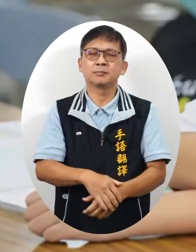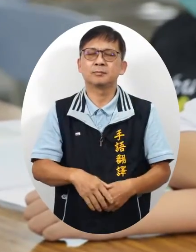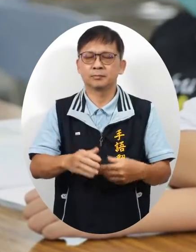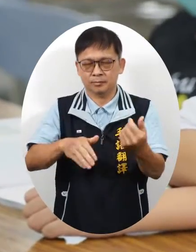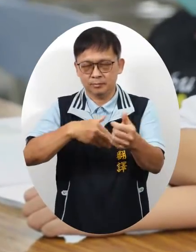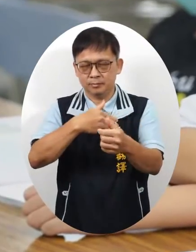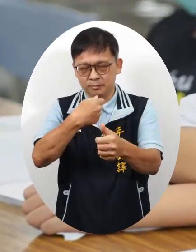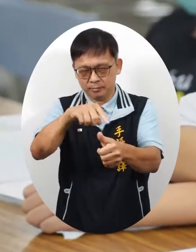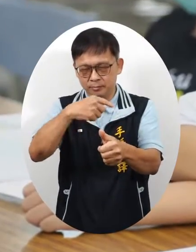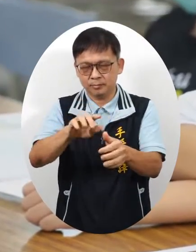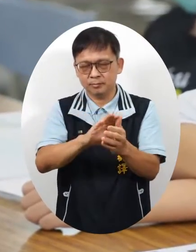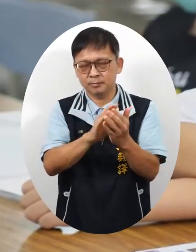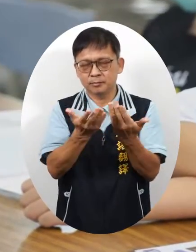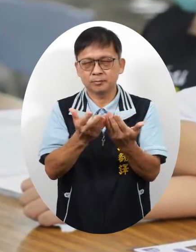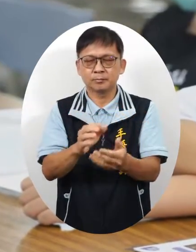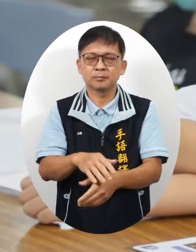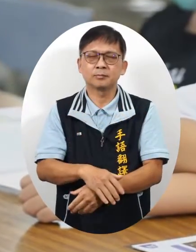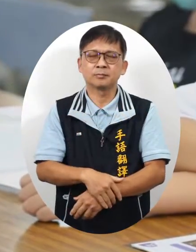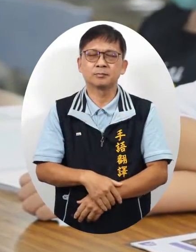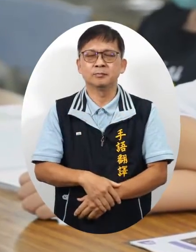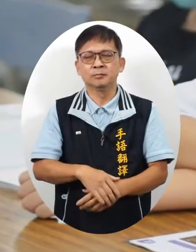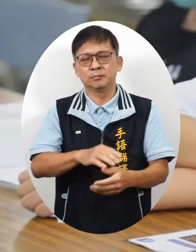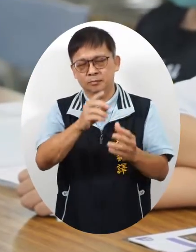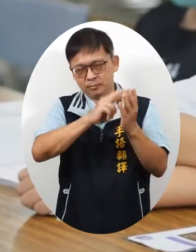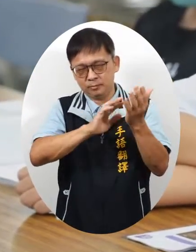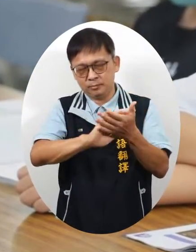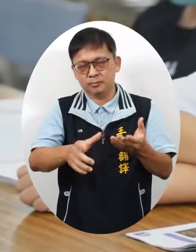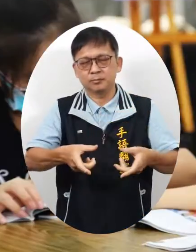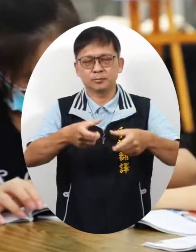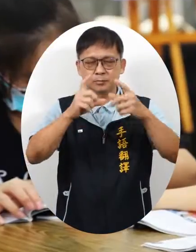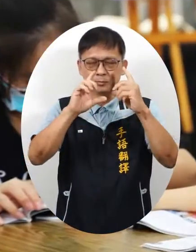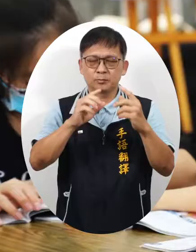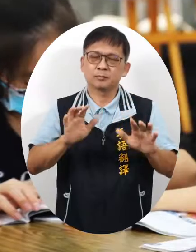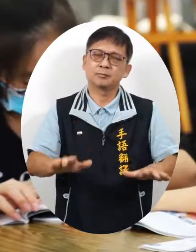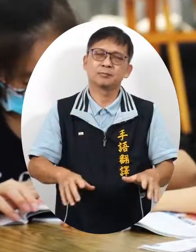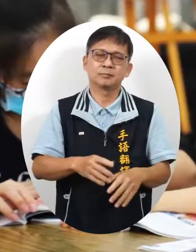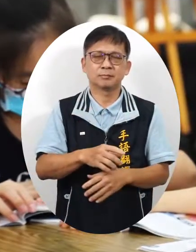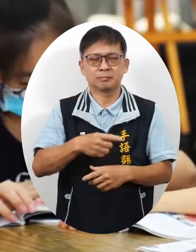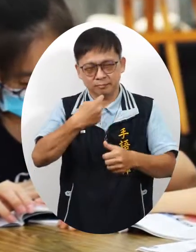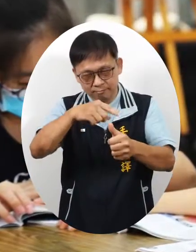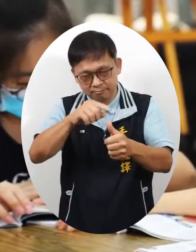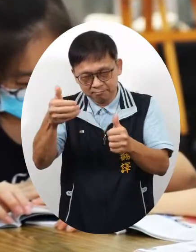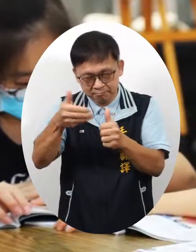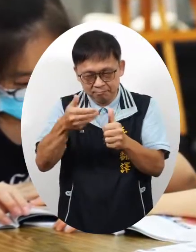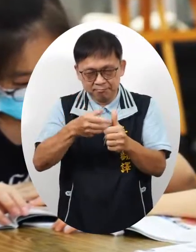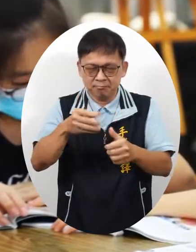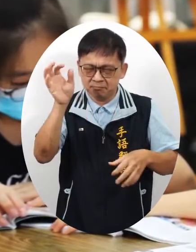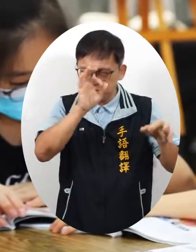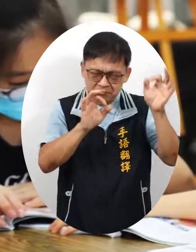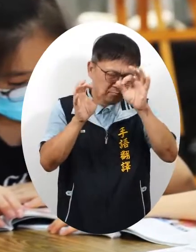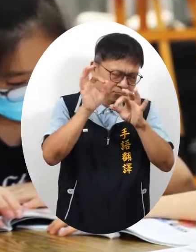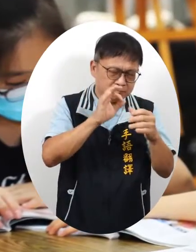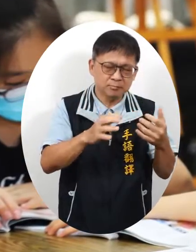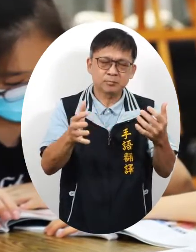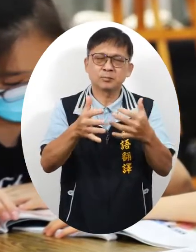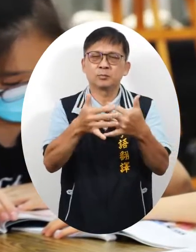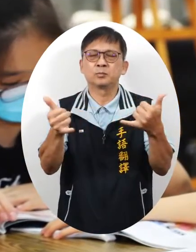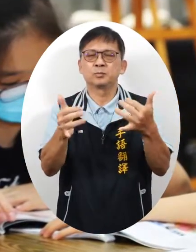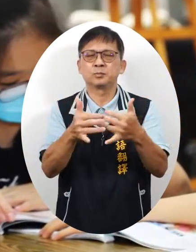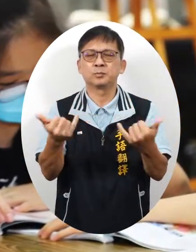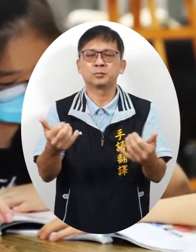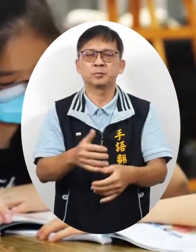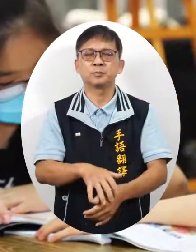道授业解惑，而现在的教育更重视孩子的自我探索，还有陪